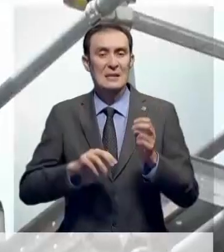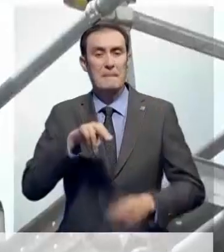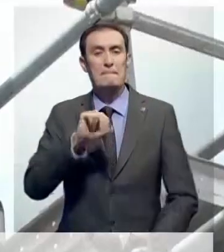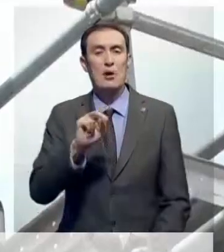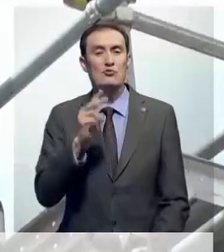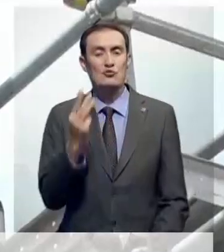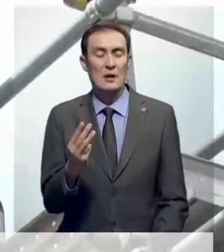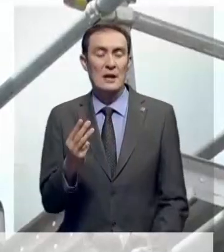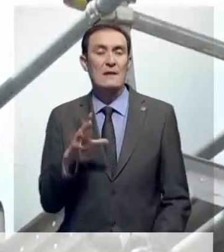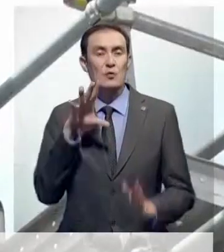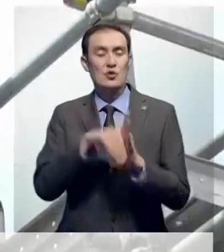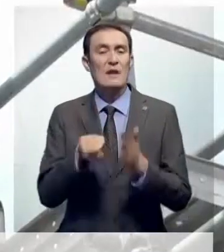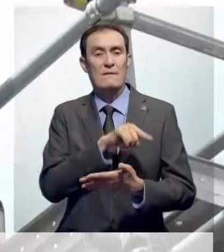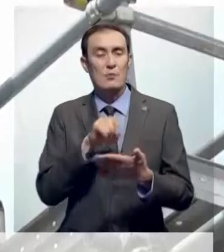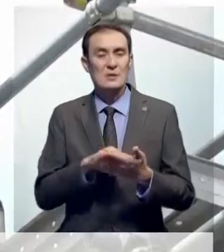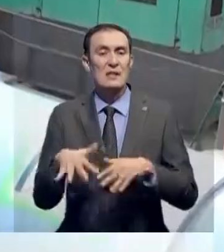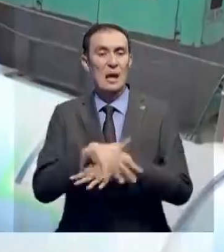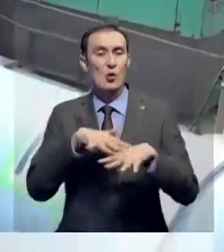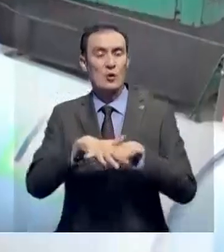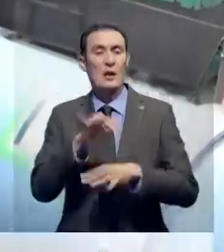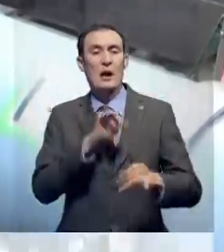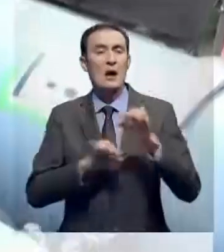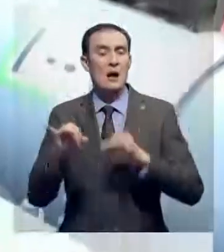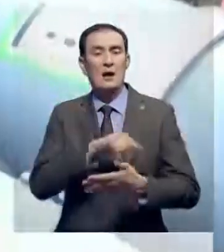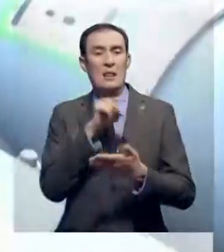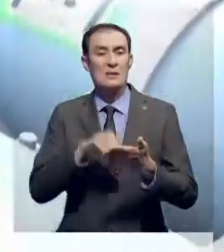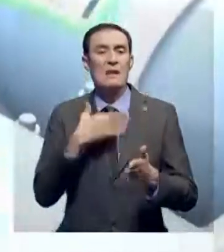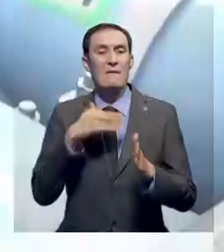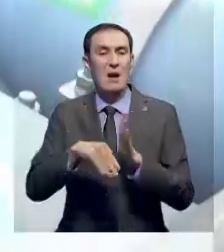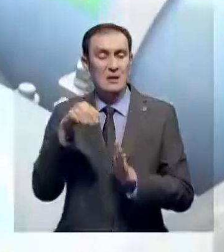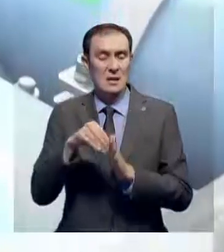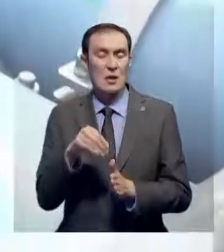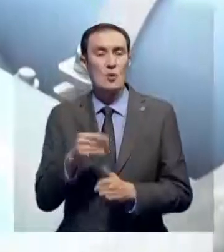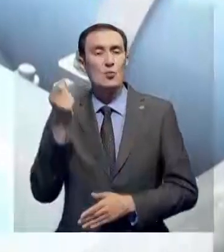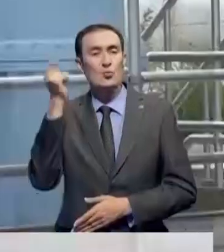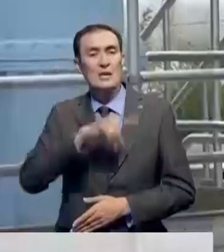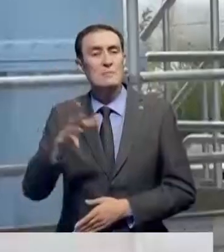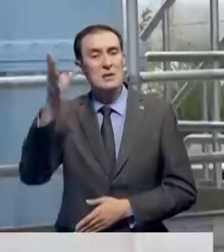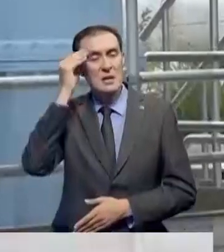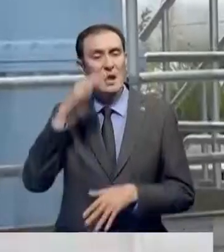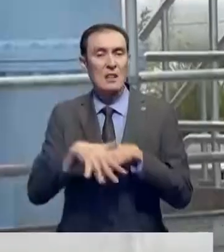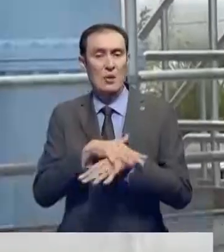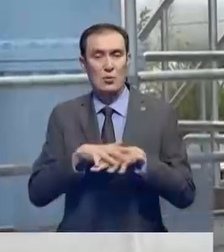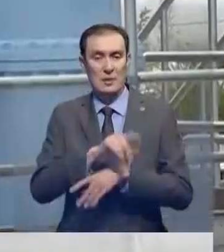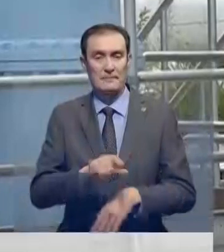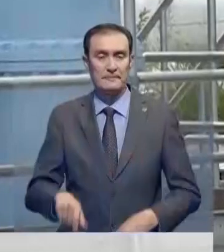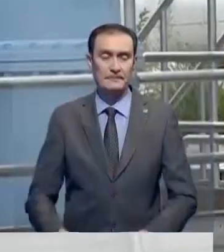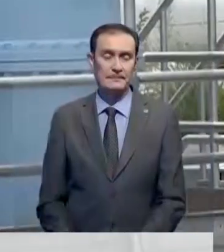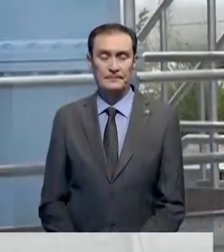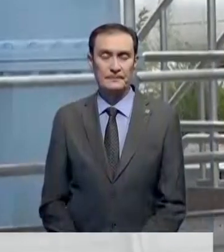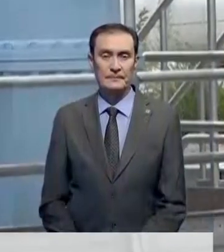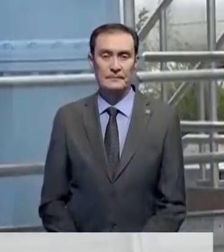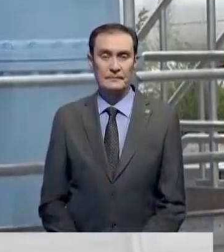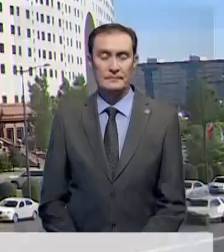ПАКШ. Вынесение вопроса на всеобщее голосование – эффективный способ узнать мнение общественности.